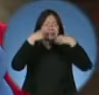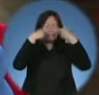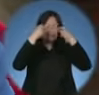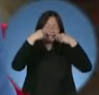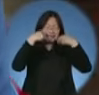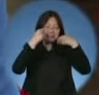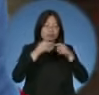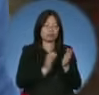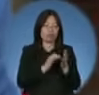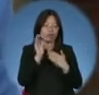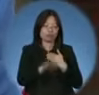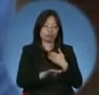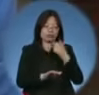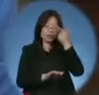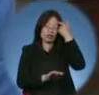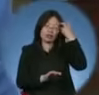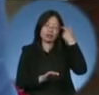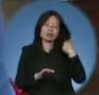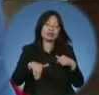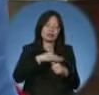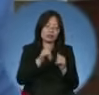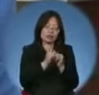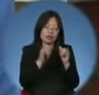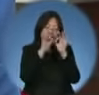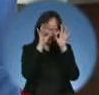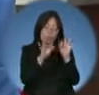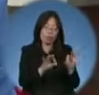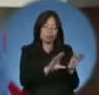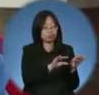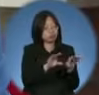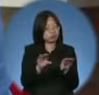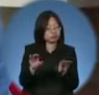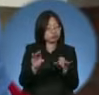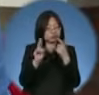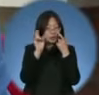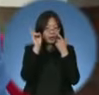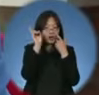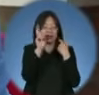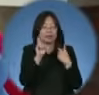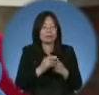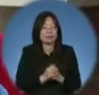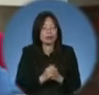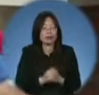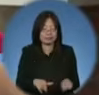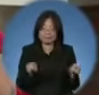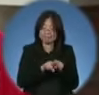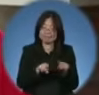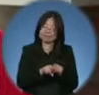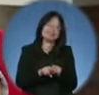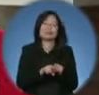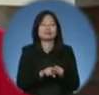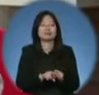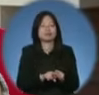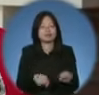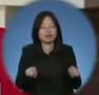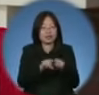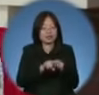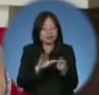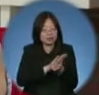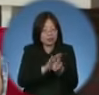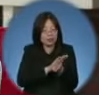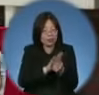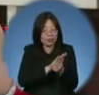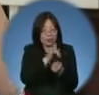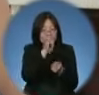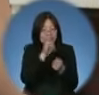나면은 주변 사람들도 조금 부드러워지겠죠. 아무래도 같이. 예. 같이 돌보고.